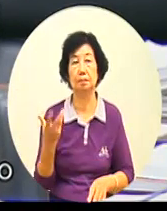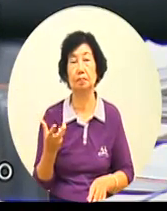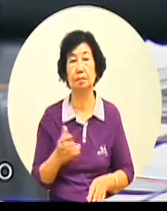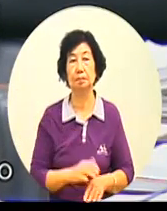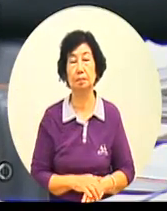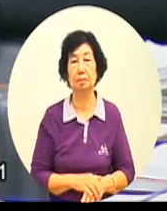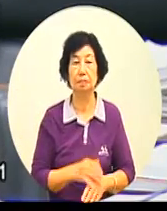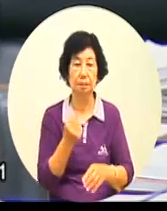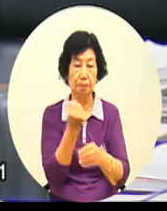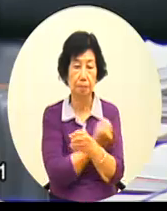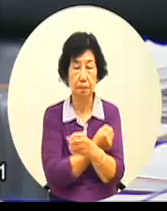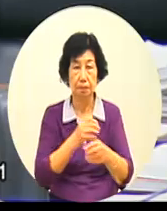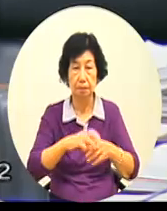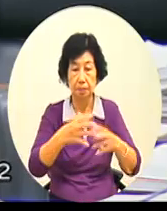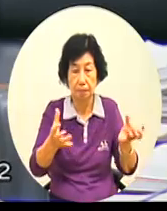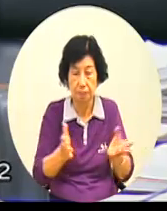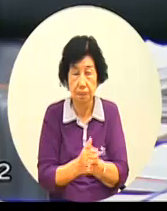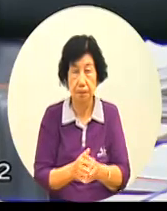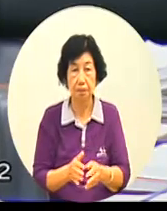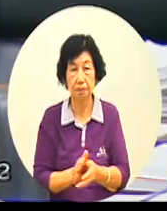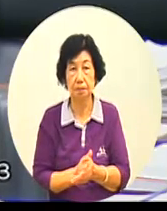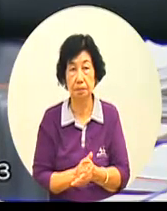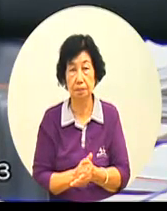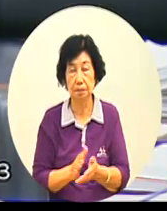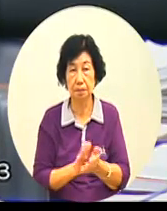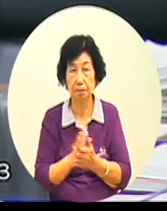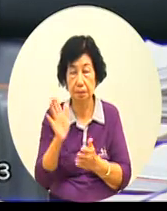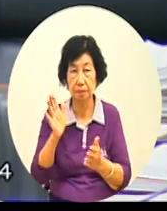然后又来炒后阶段的特休。